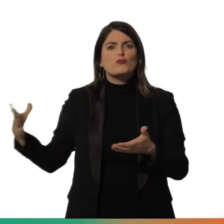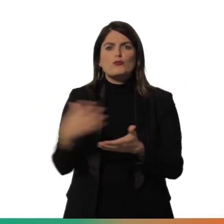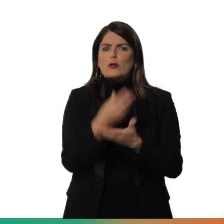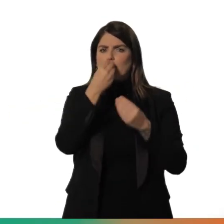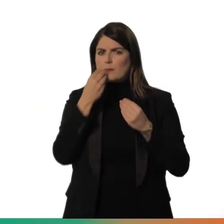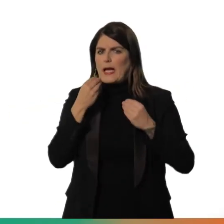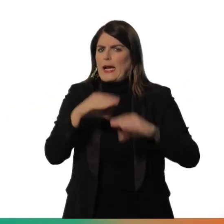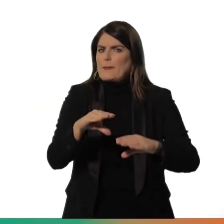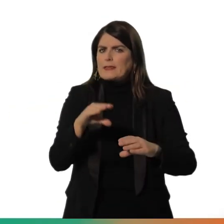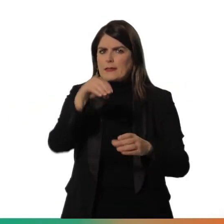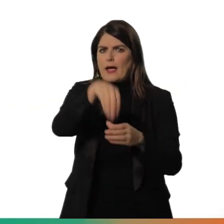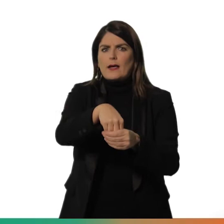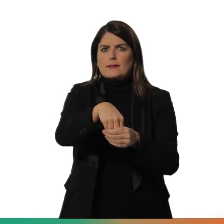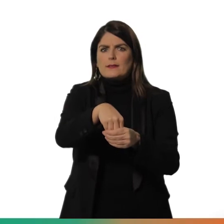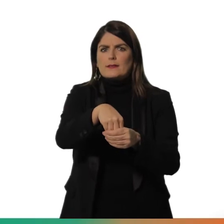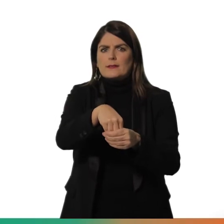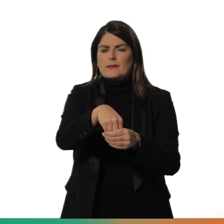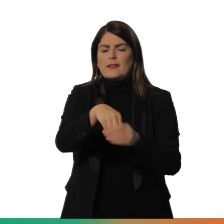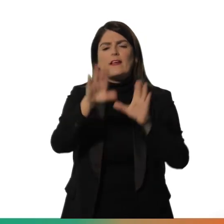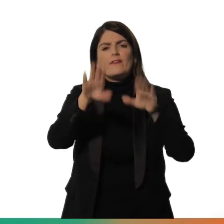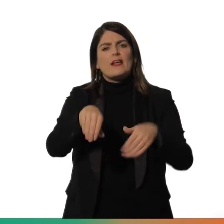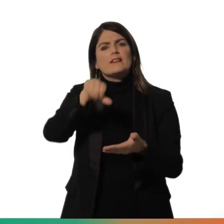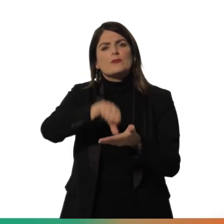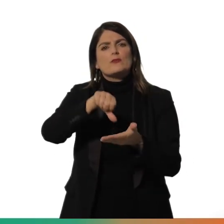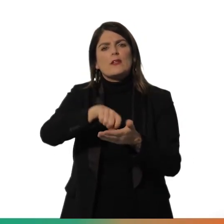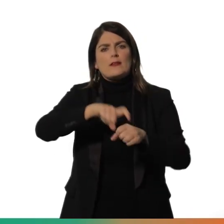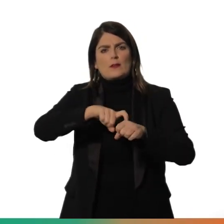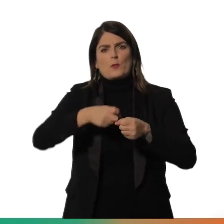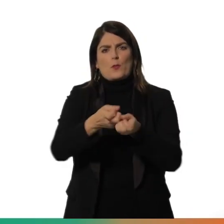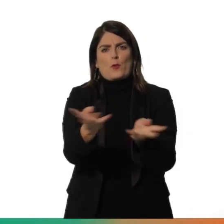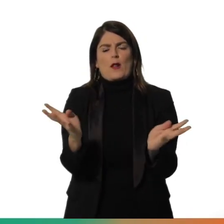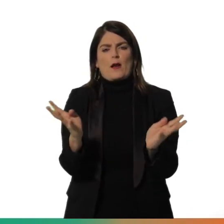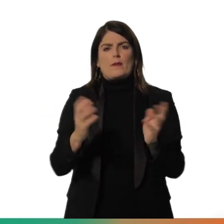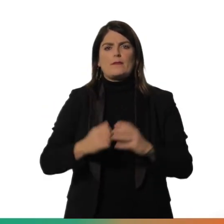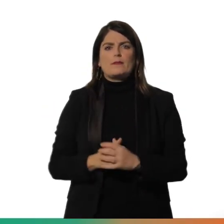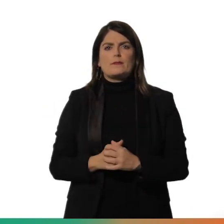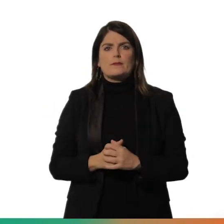es vegin representats i sigui una ciutat més plural.